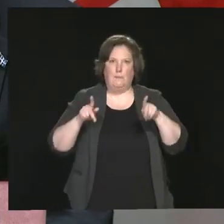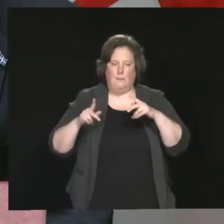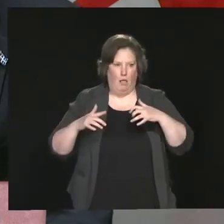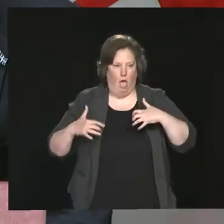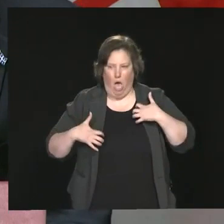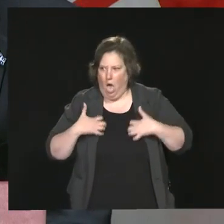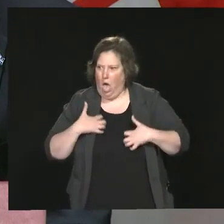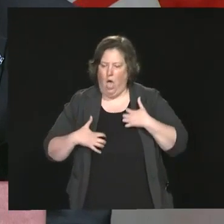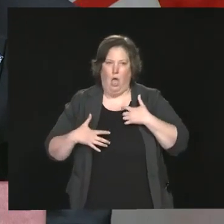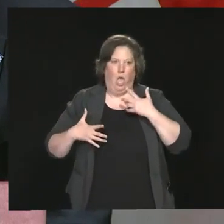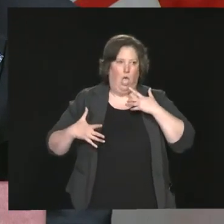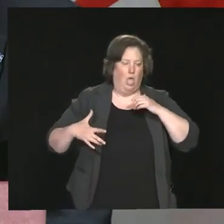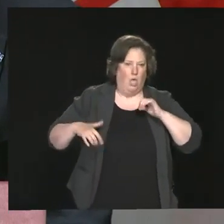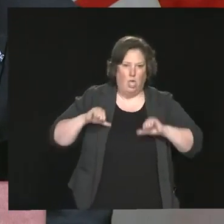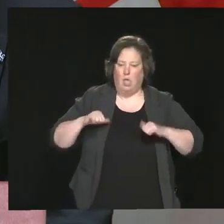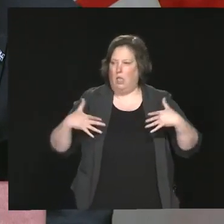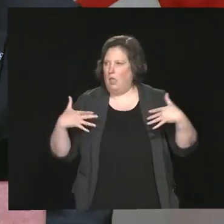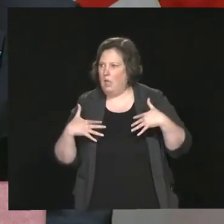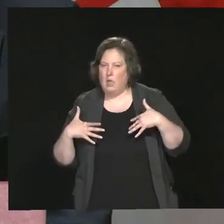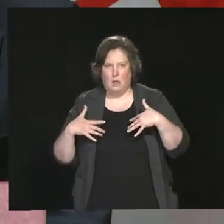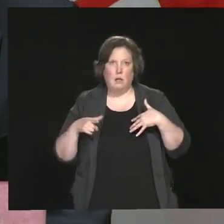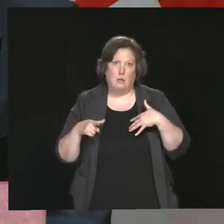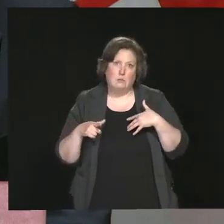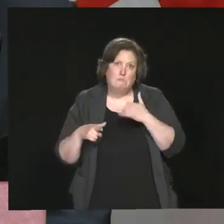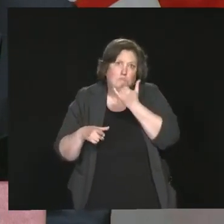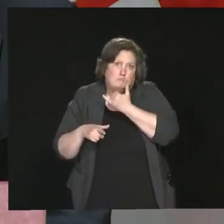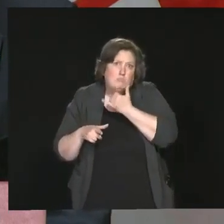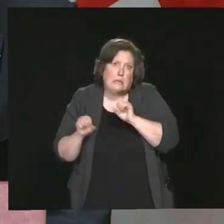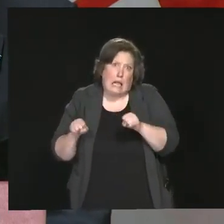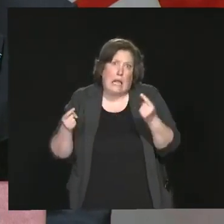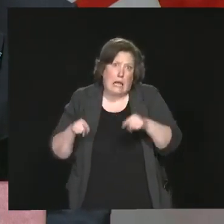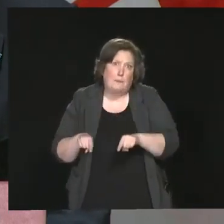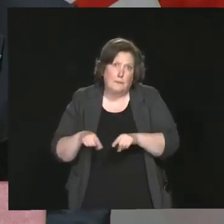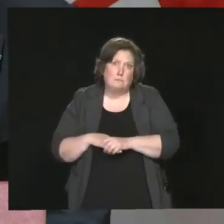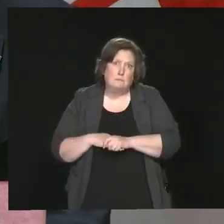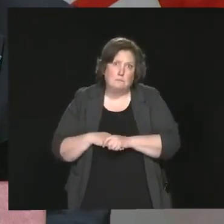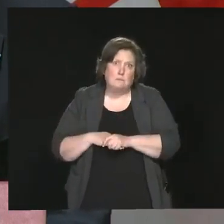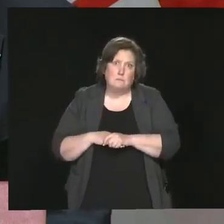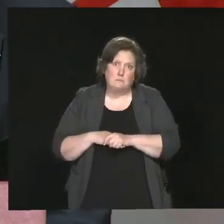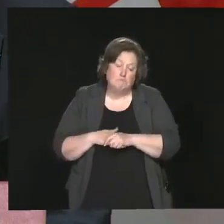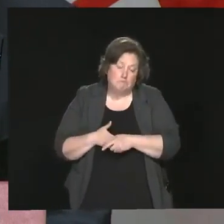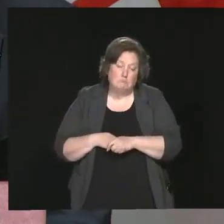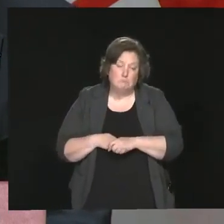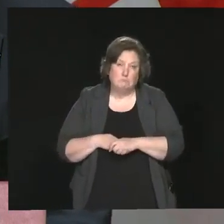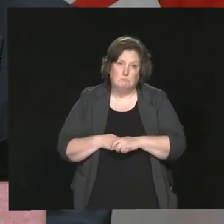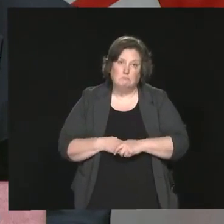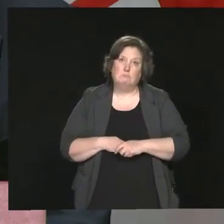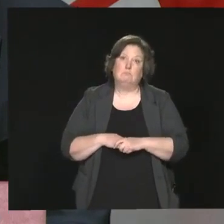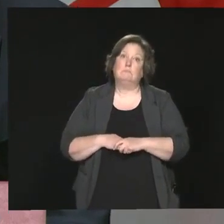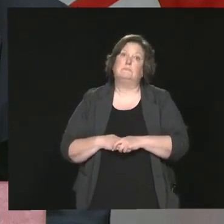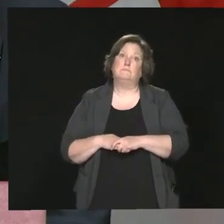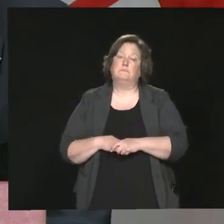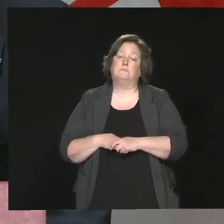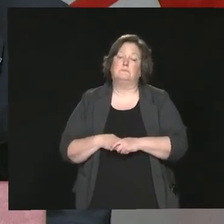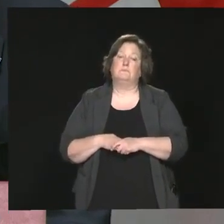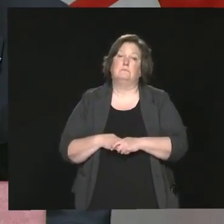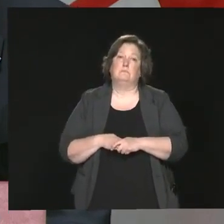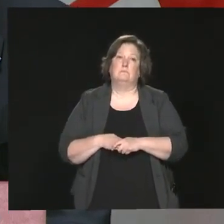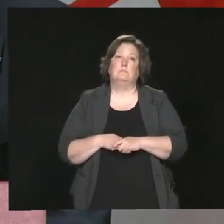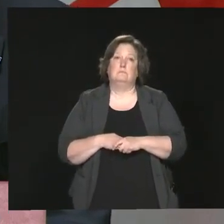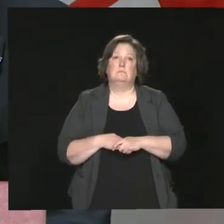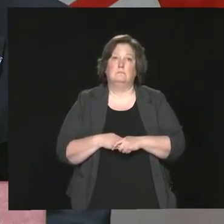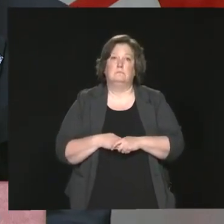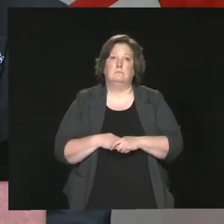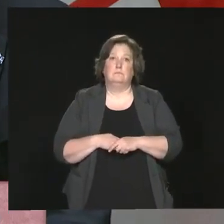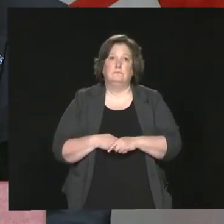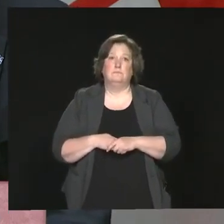foi. Et le contexte du mois d'avril en particulier est un contexte très difficile pour des millions de